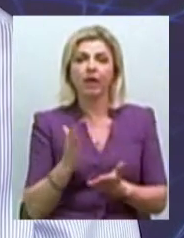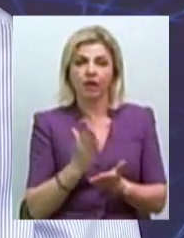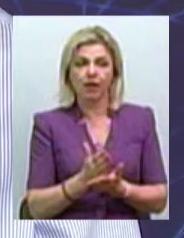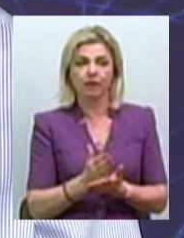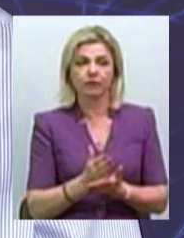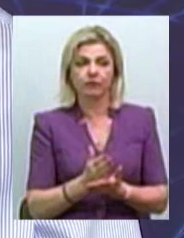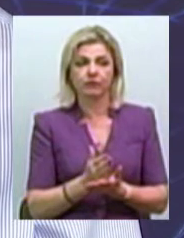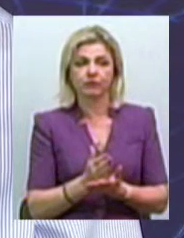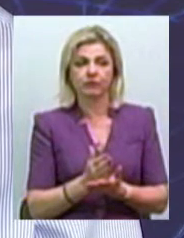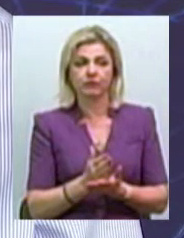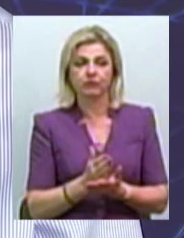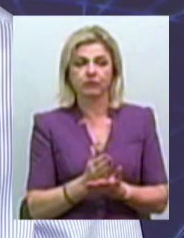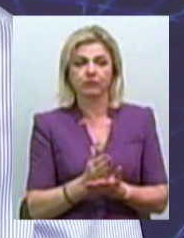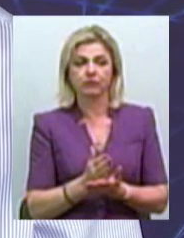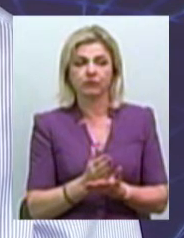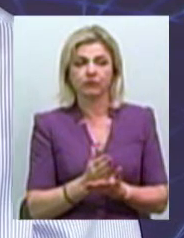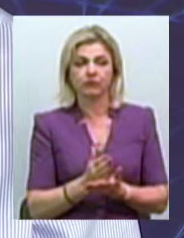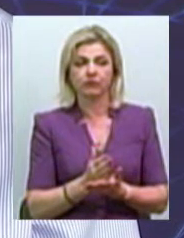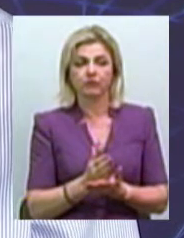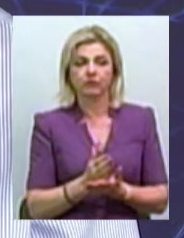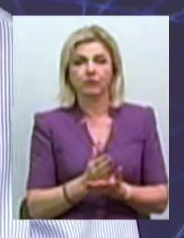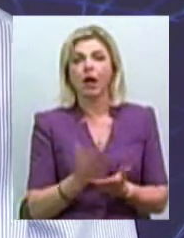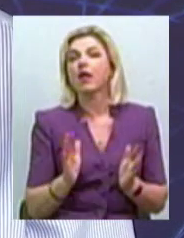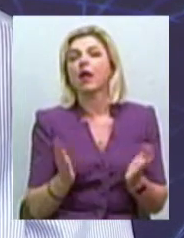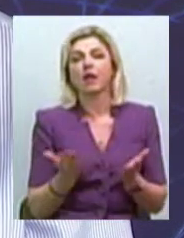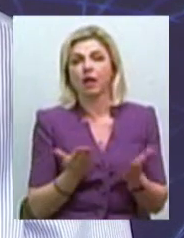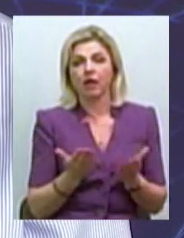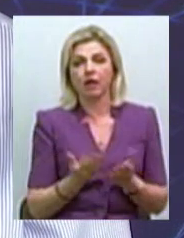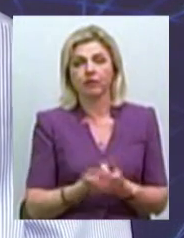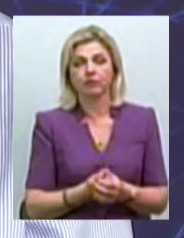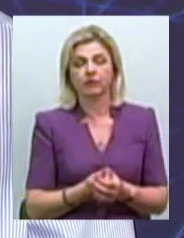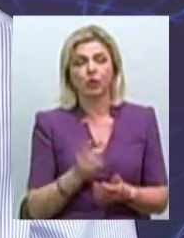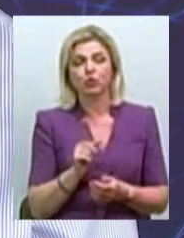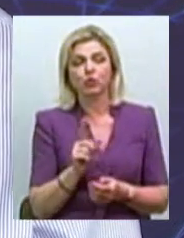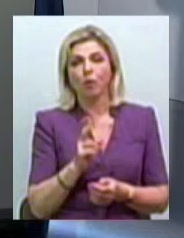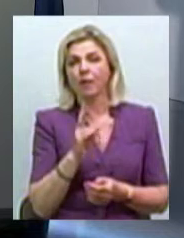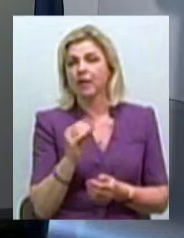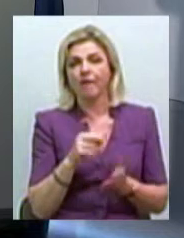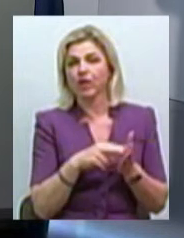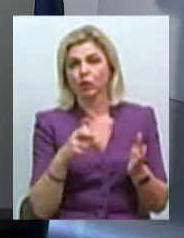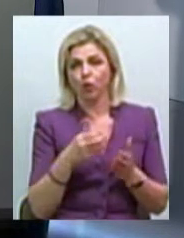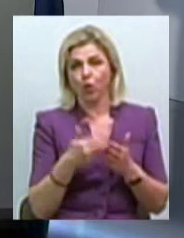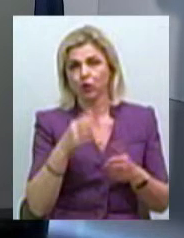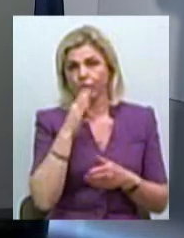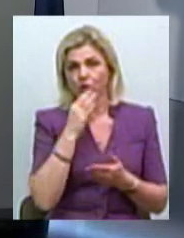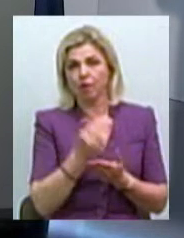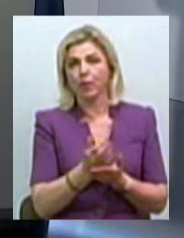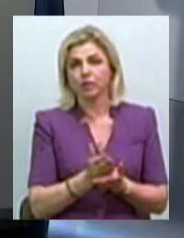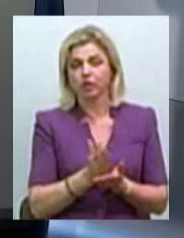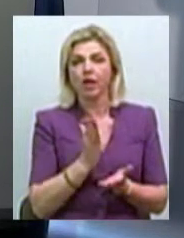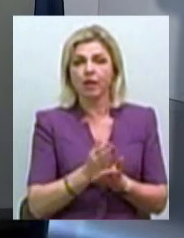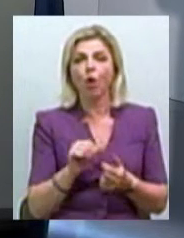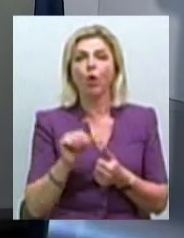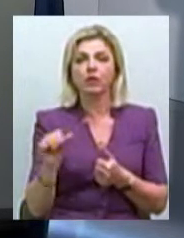є. Ну і що? Які, будь ласка? Якщо, щоб не відключати від водопостачання, є